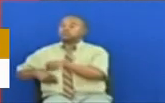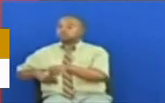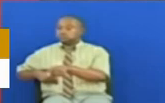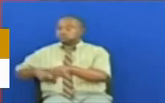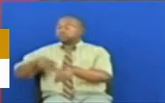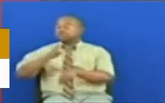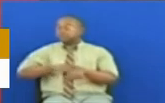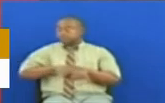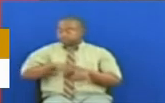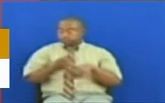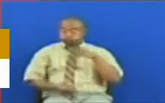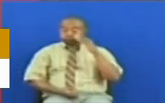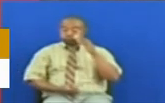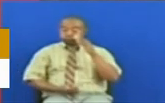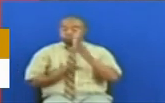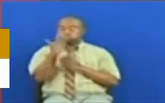bunge.